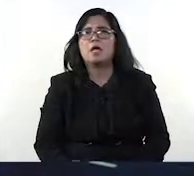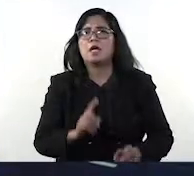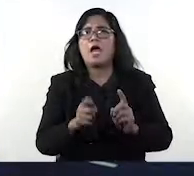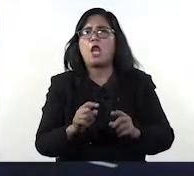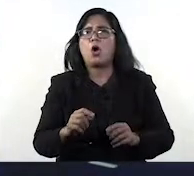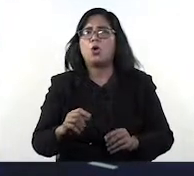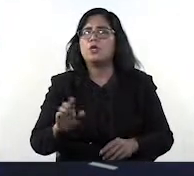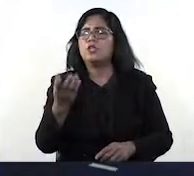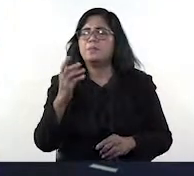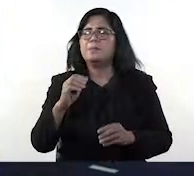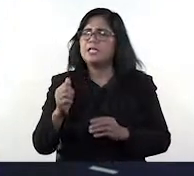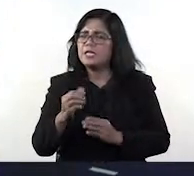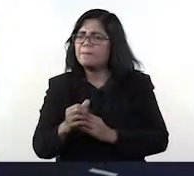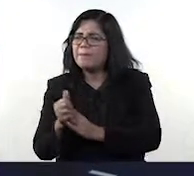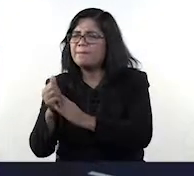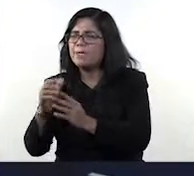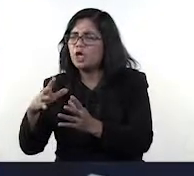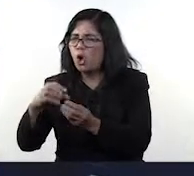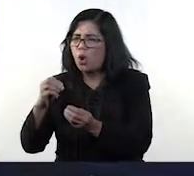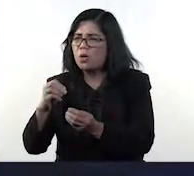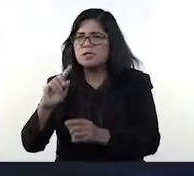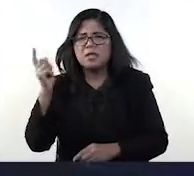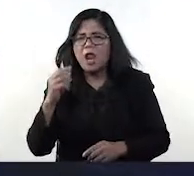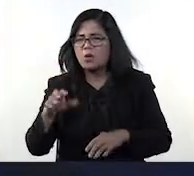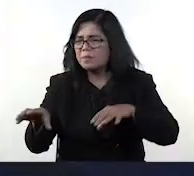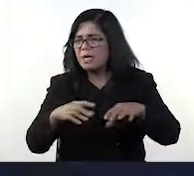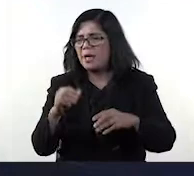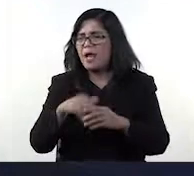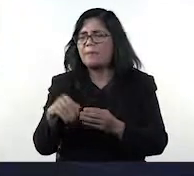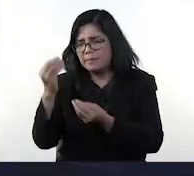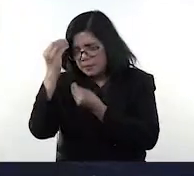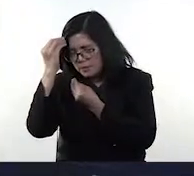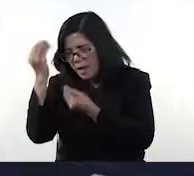Hai tapi yang hidup dipimpin roh selalu akan berjalan kata-kata